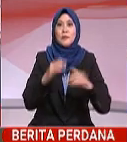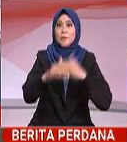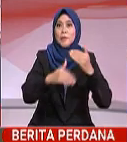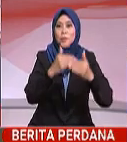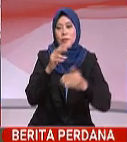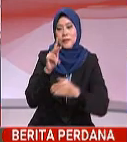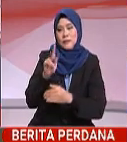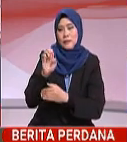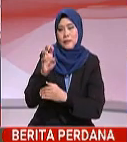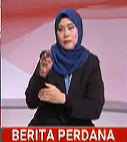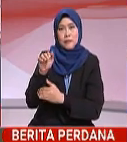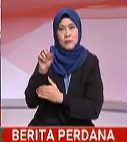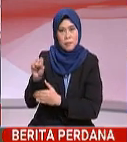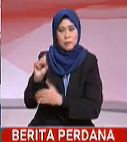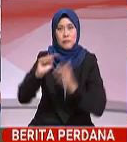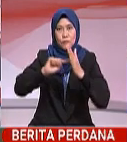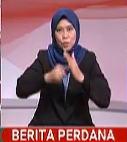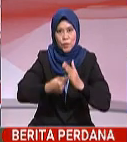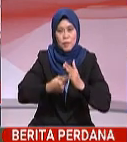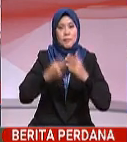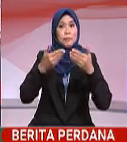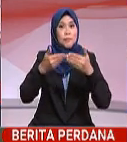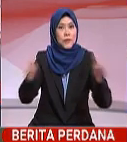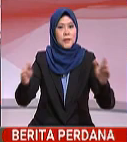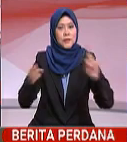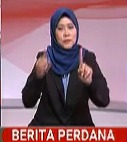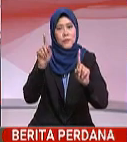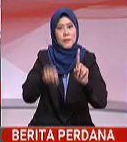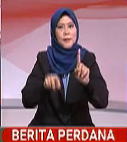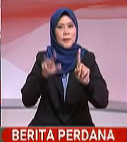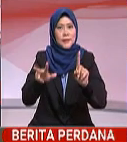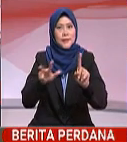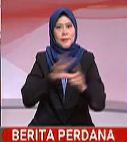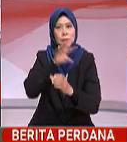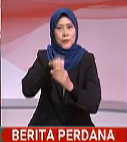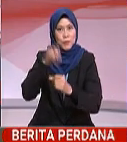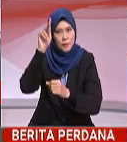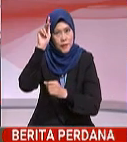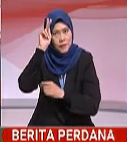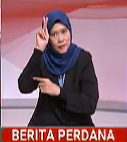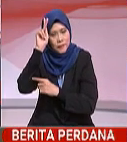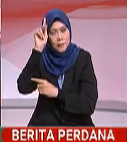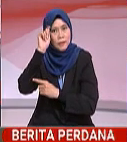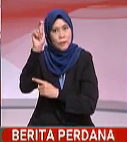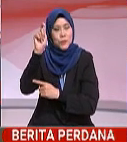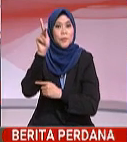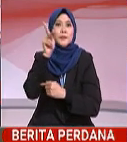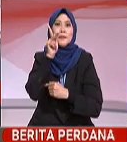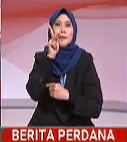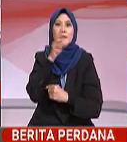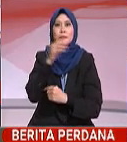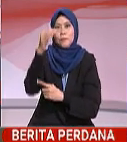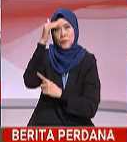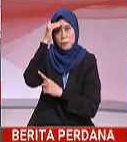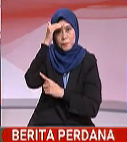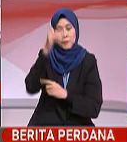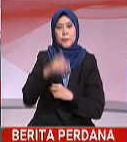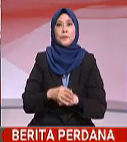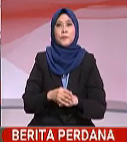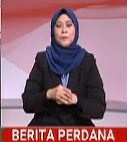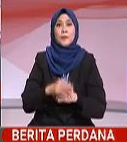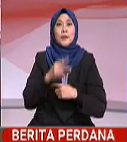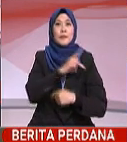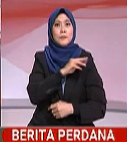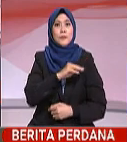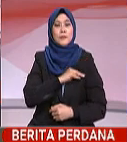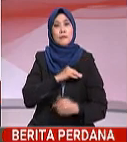KEMAS akan mula beroperasi 1 Mac ini termasuk di Kelantan, Terengganu, Kedah dan Johor. Kementerian Pembangunan